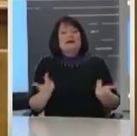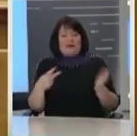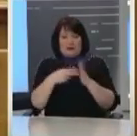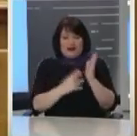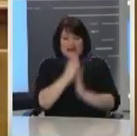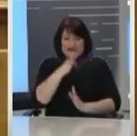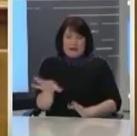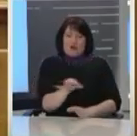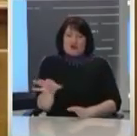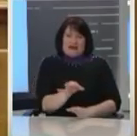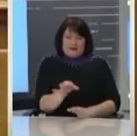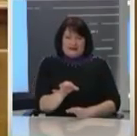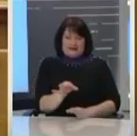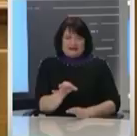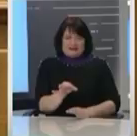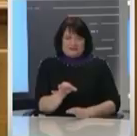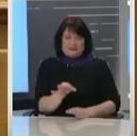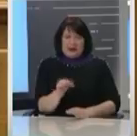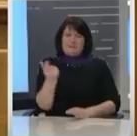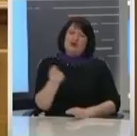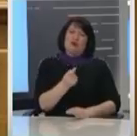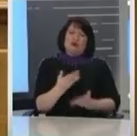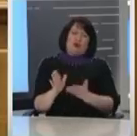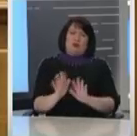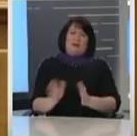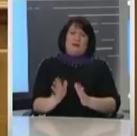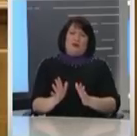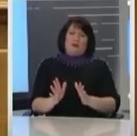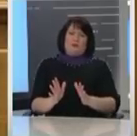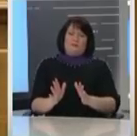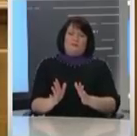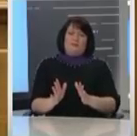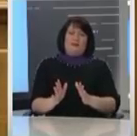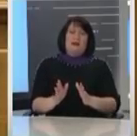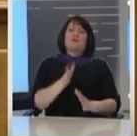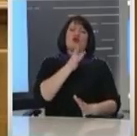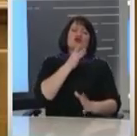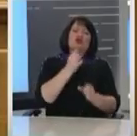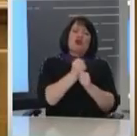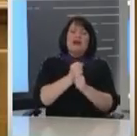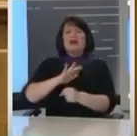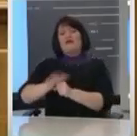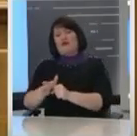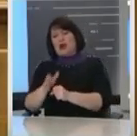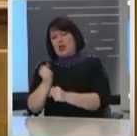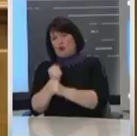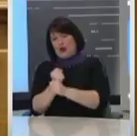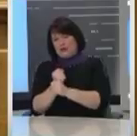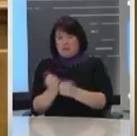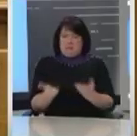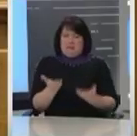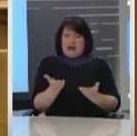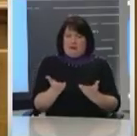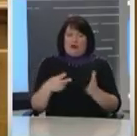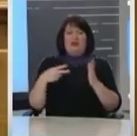οι προσλήψεις ήταν μοιρασμένες μεταξύ μερικής και πλήρους απασχόλησης.